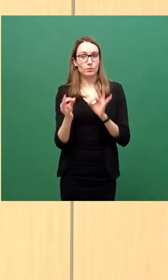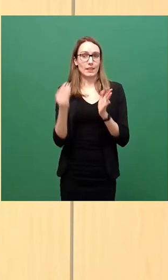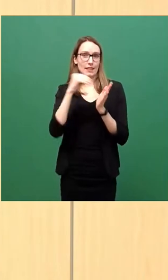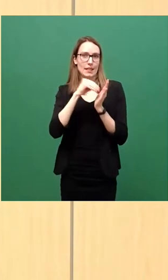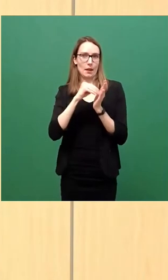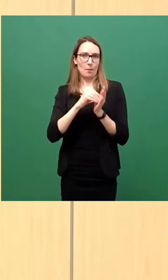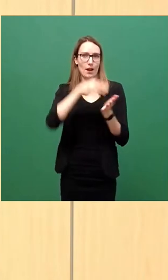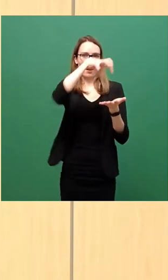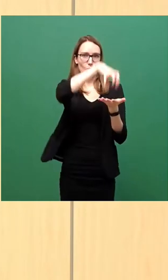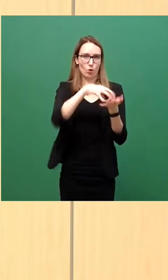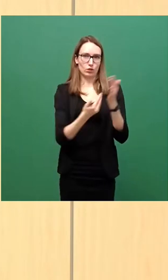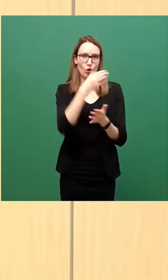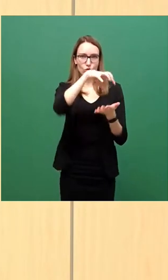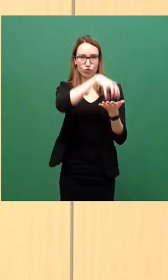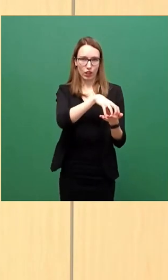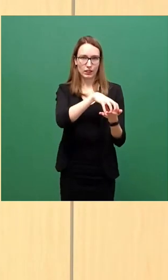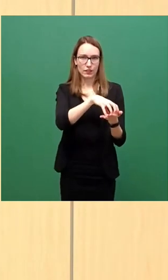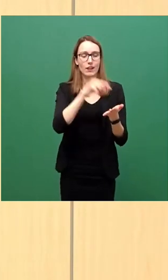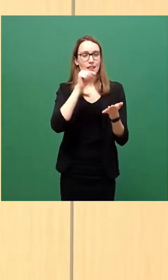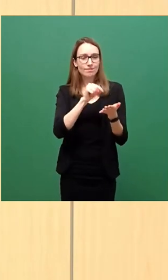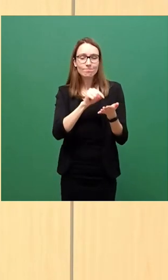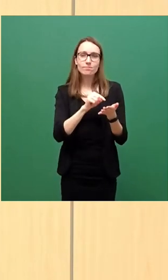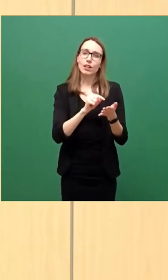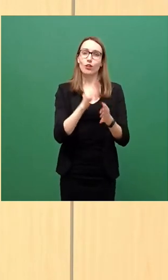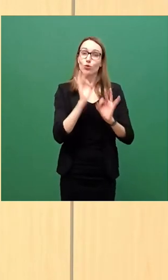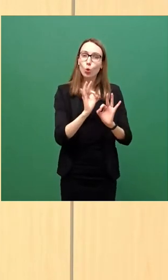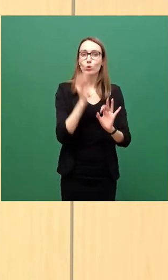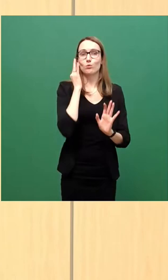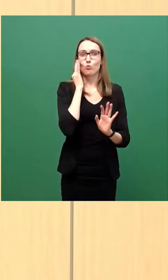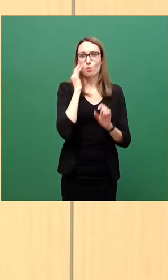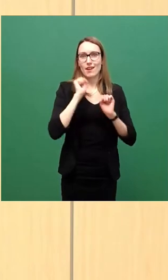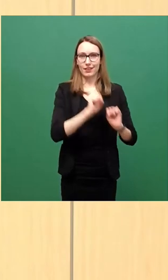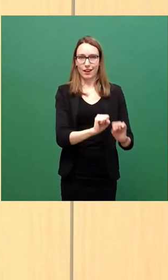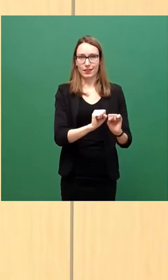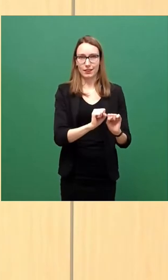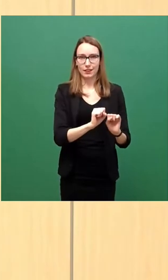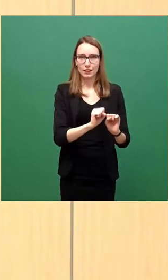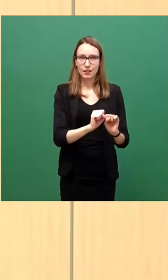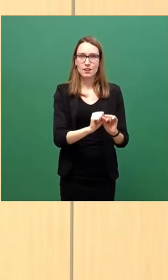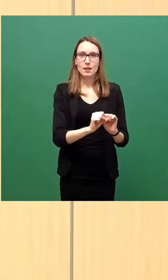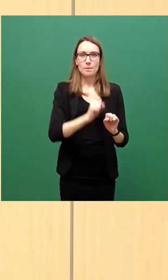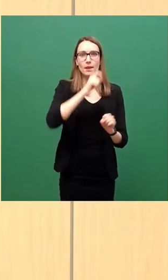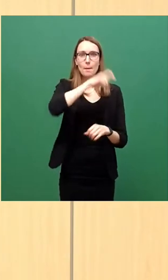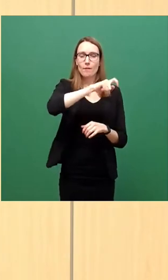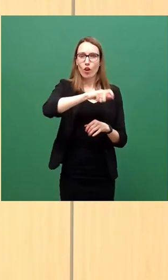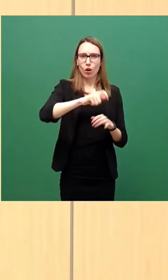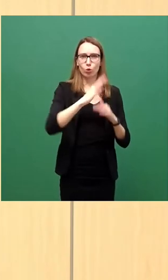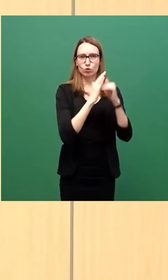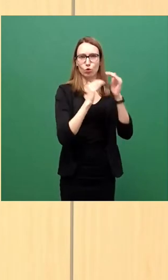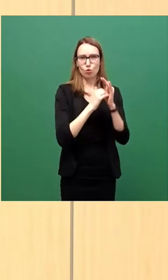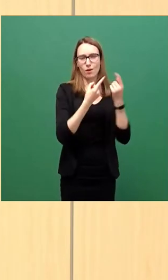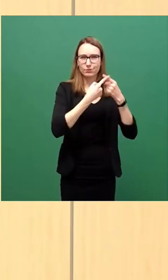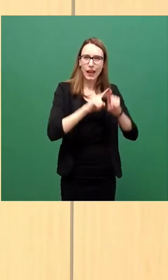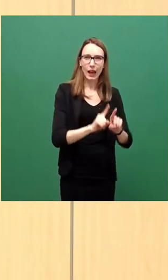ist natürlich ein typisches Gebiet, in dem man das probieren kann. Natürlich ist dort aber die Bevölkerungsstruktur eine andere. Es ist weniger